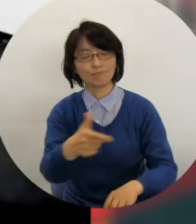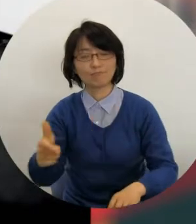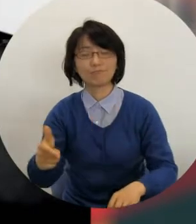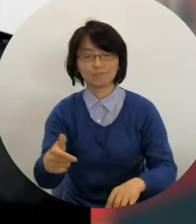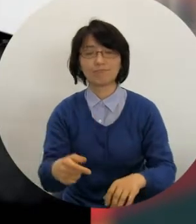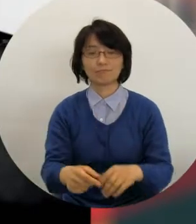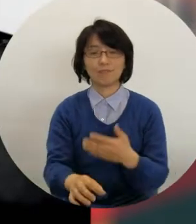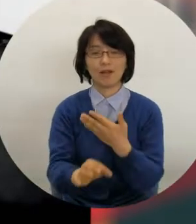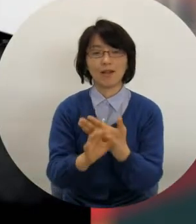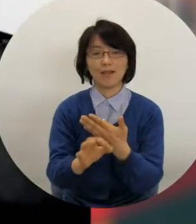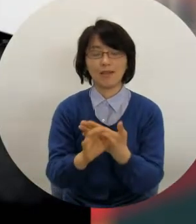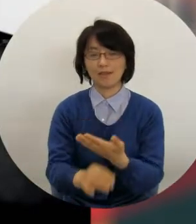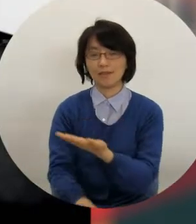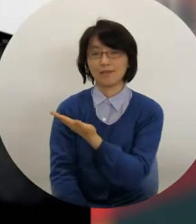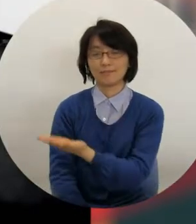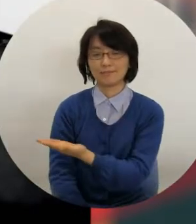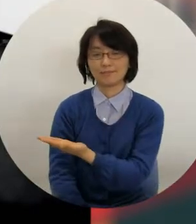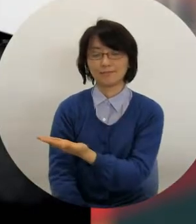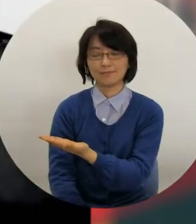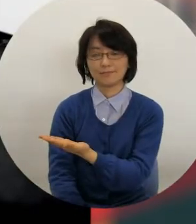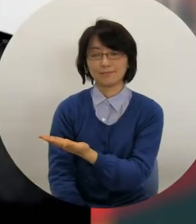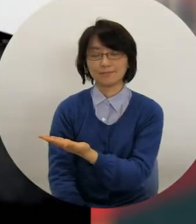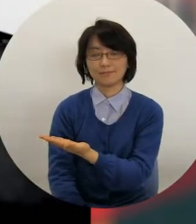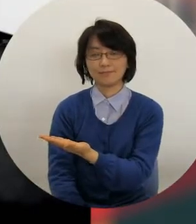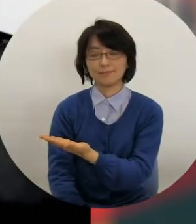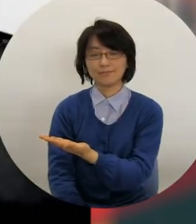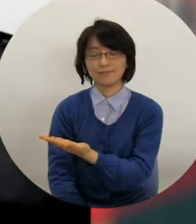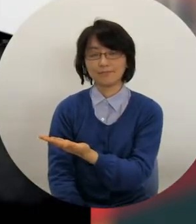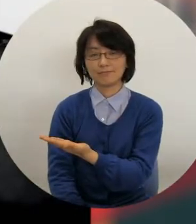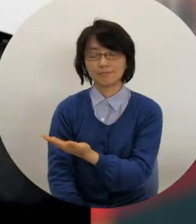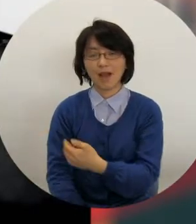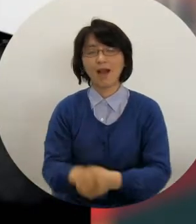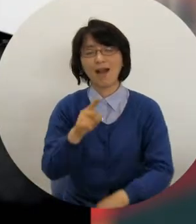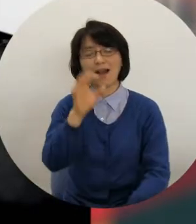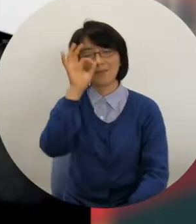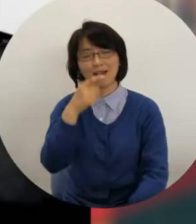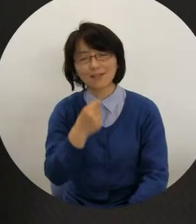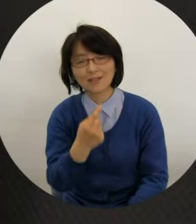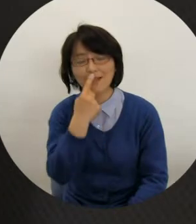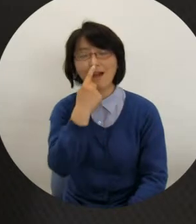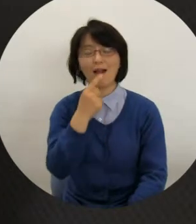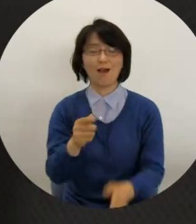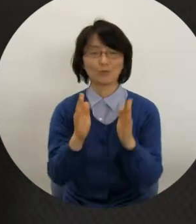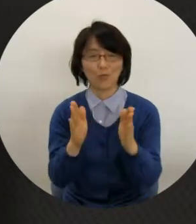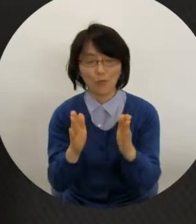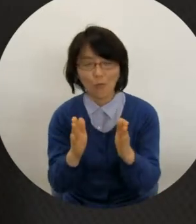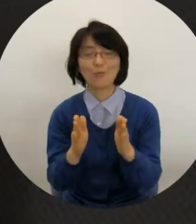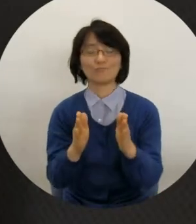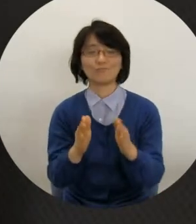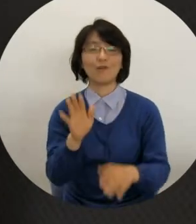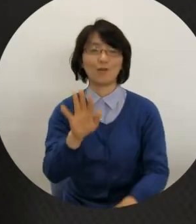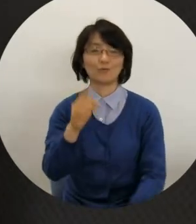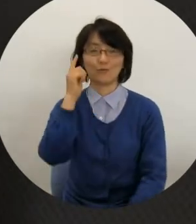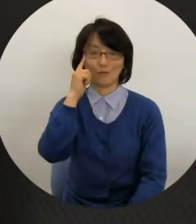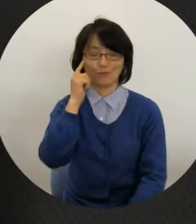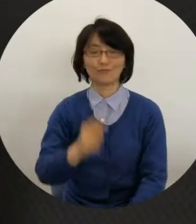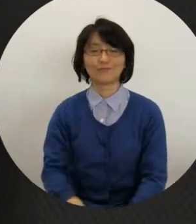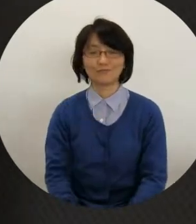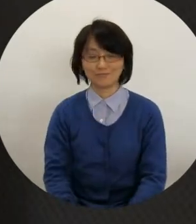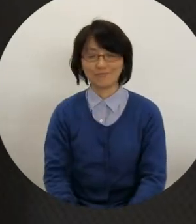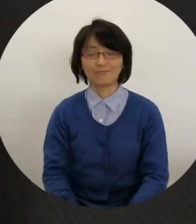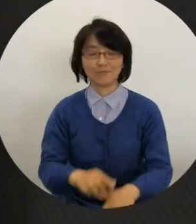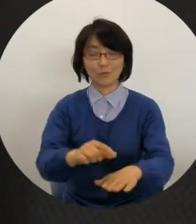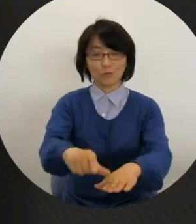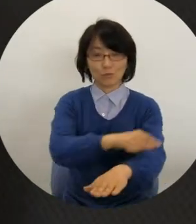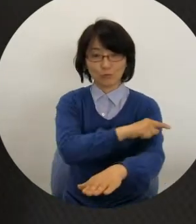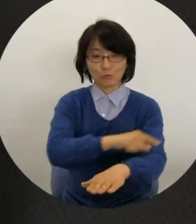れておりまして、コーヒーをめぐる冒険ですとか、これ見たかったっていうものがあると思います。それから特集にもか